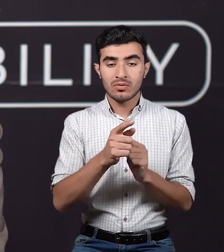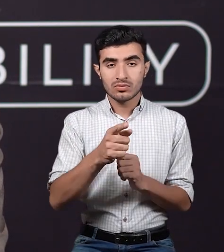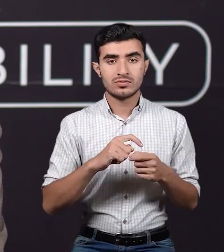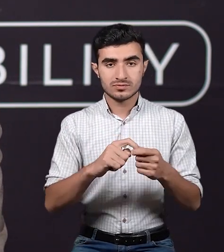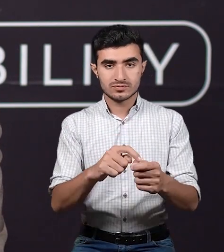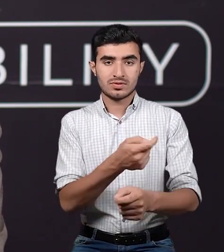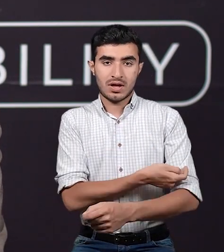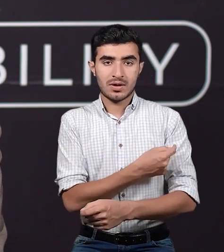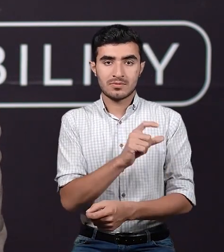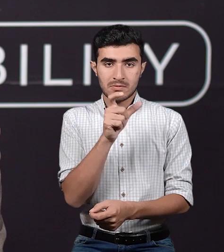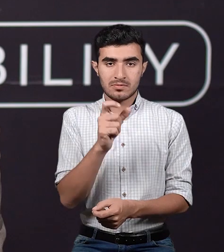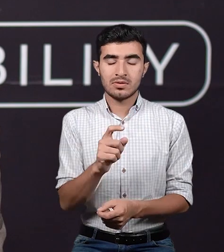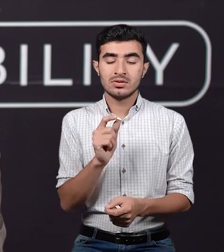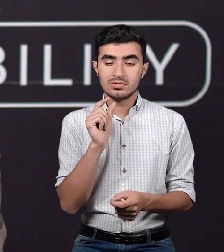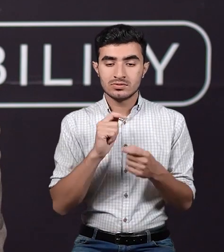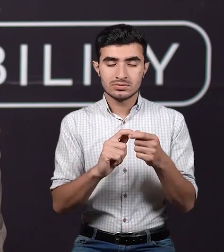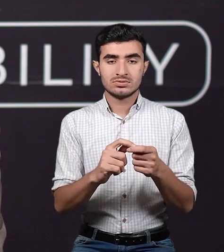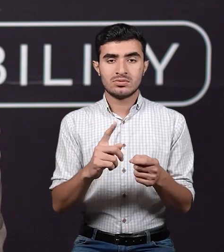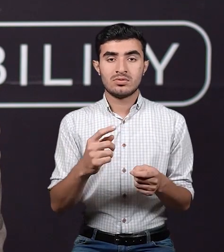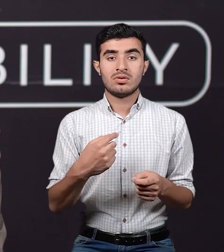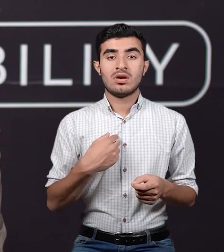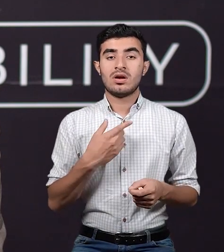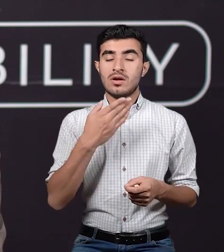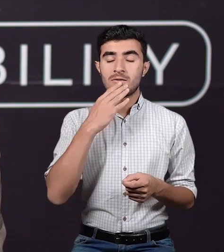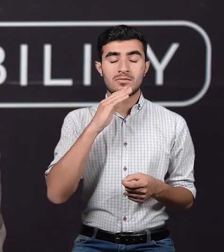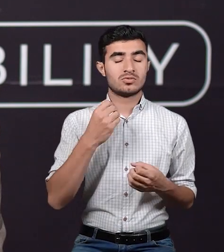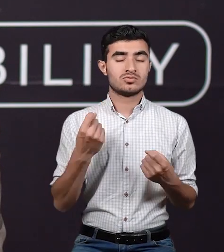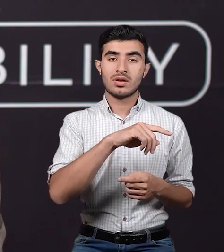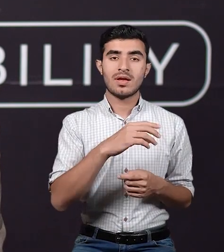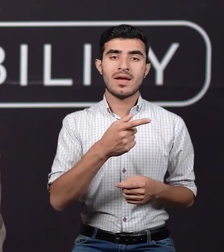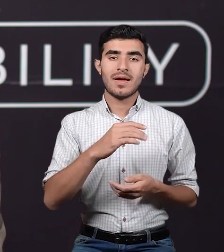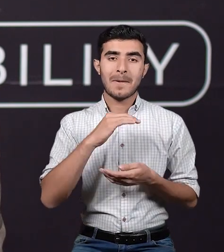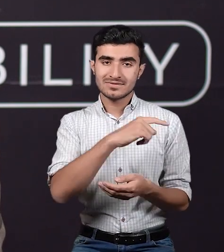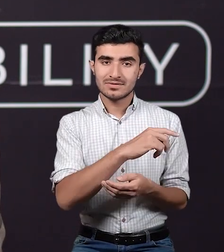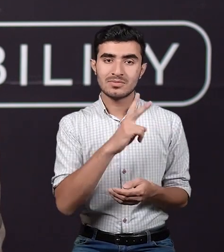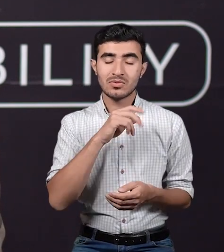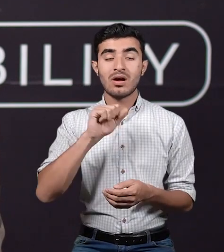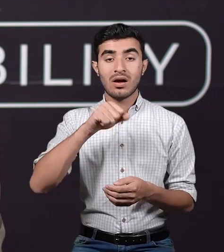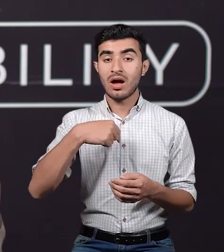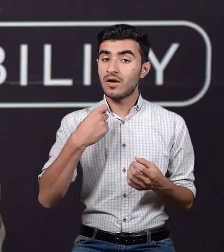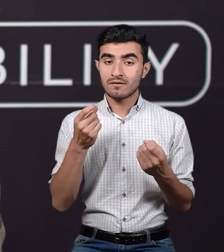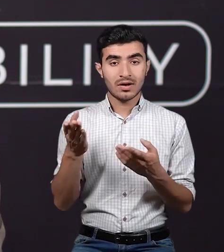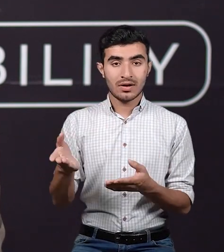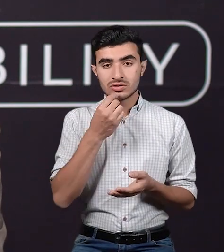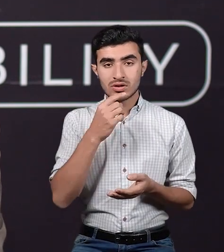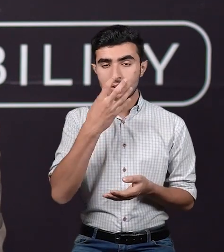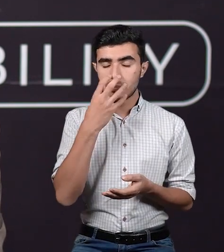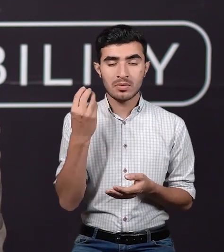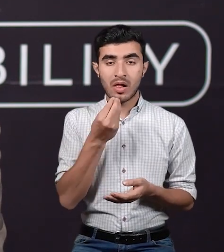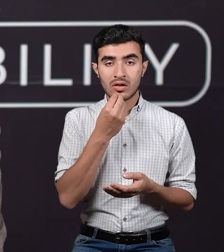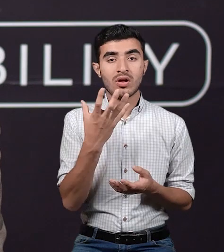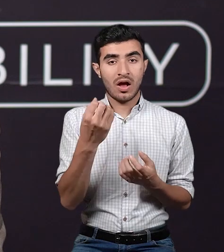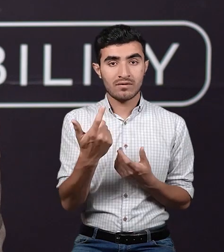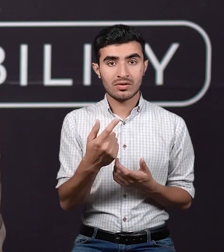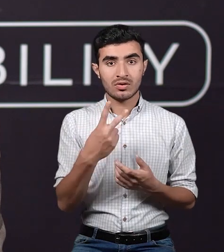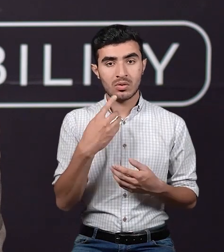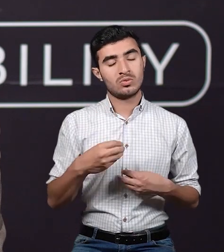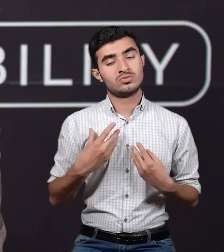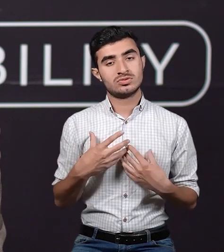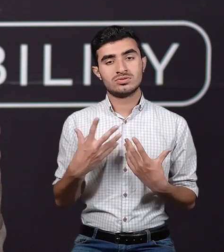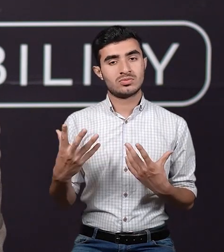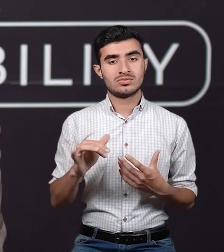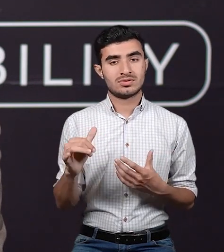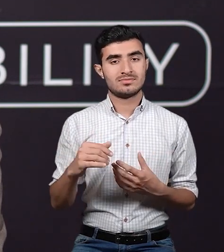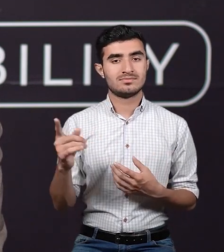تو منہ سے کھانا بھی شروع کر دیا ہے۔ مریض کے جواب دینے سے پہلے ہی بوڑھے مریض کا بیٹا بول پڑا۔ بیوی نے شوہر کی طرف مسکرا کر